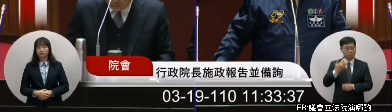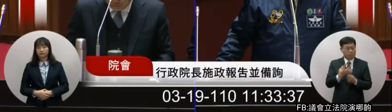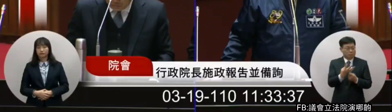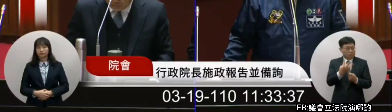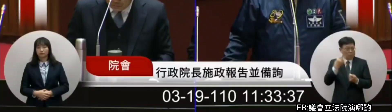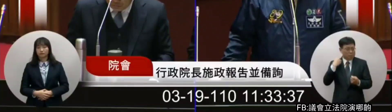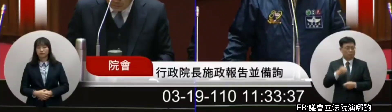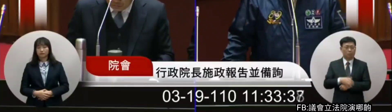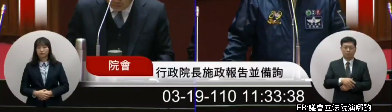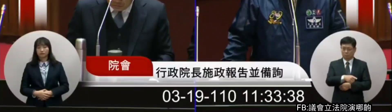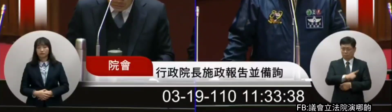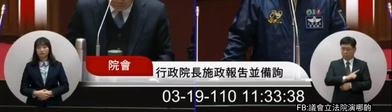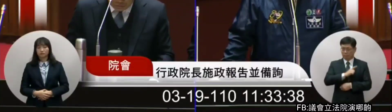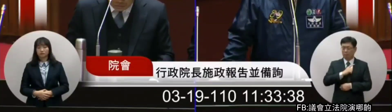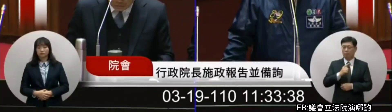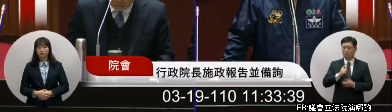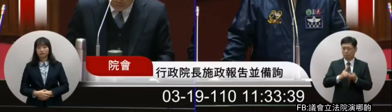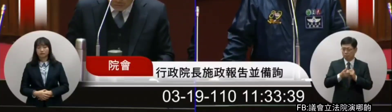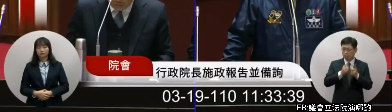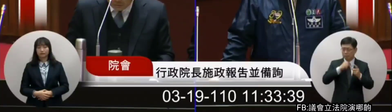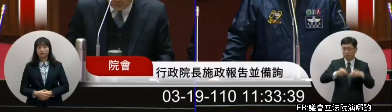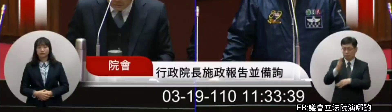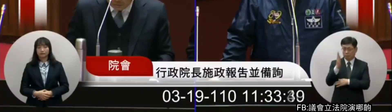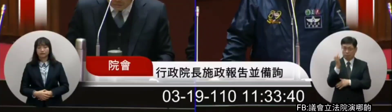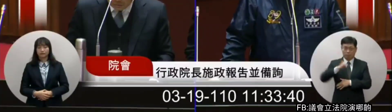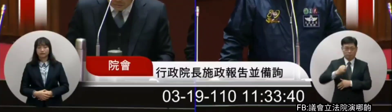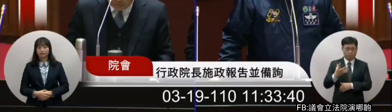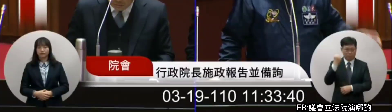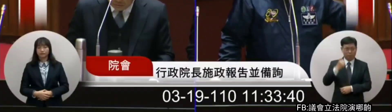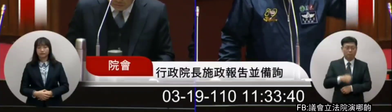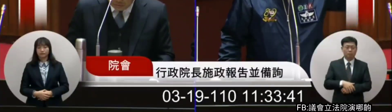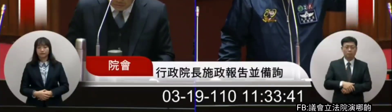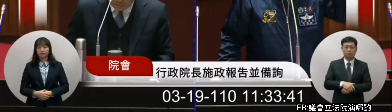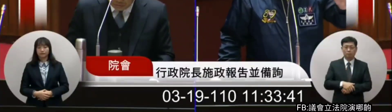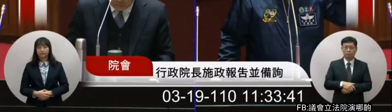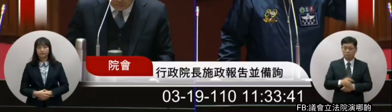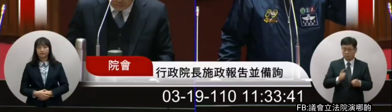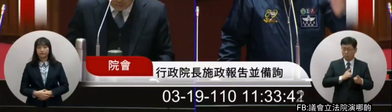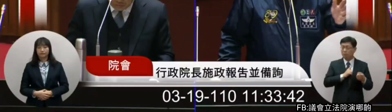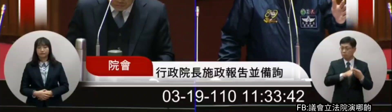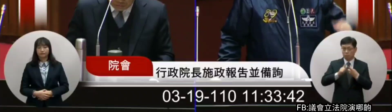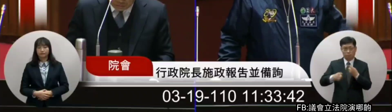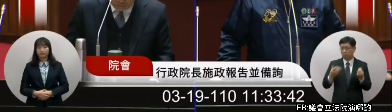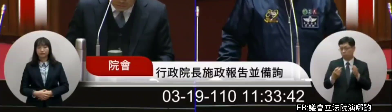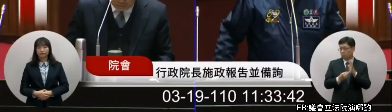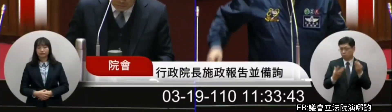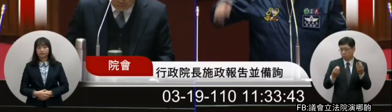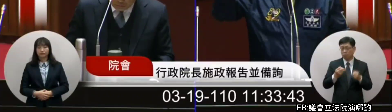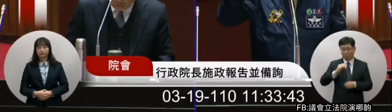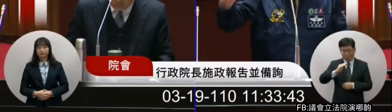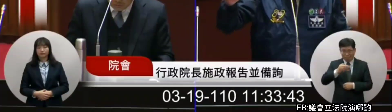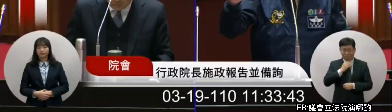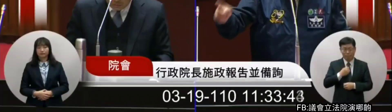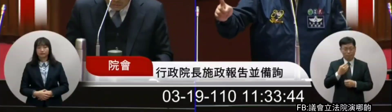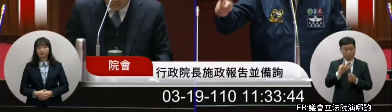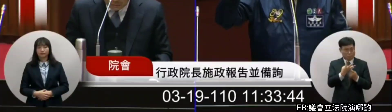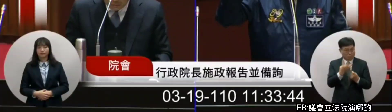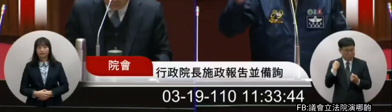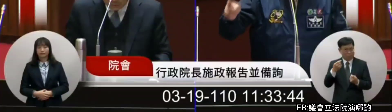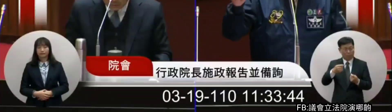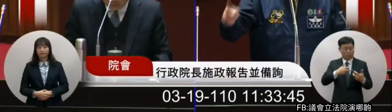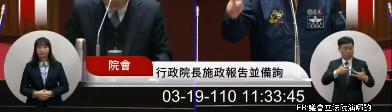年前你行使了行政抵抗权，我没有说你对或错， 但是在多年前